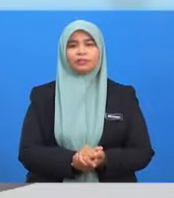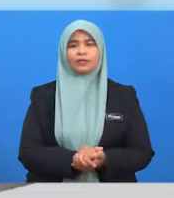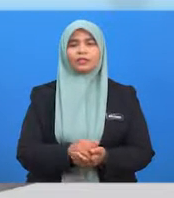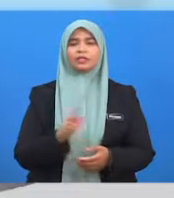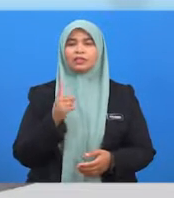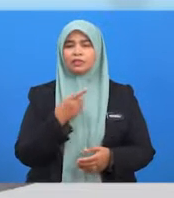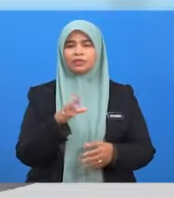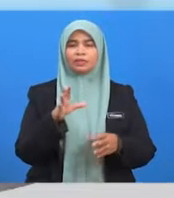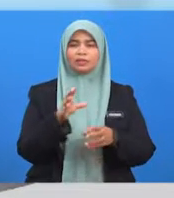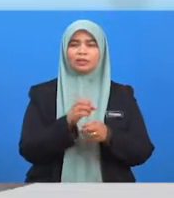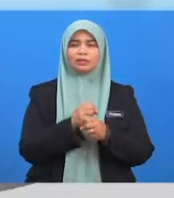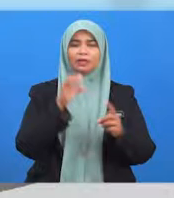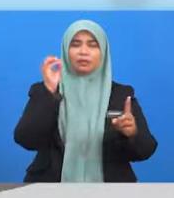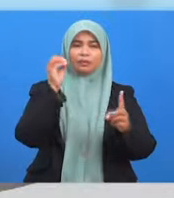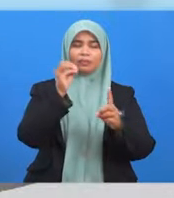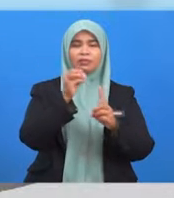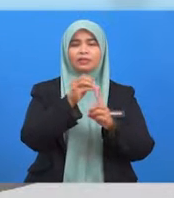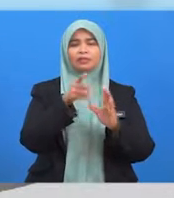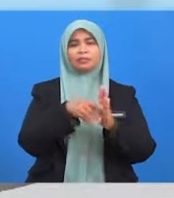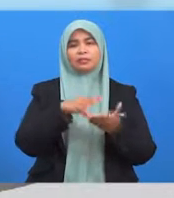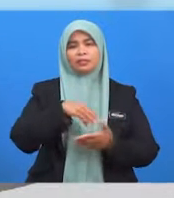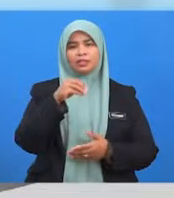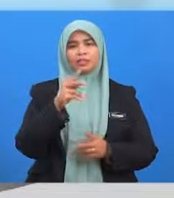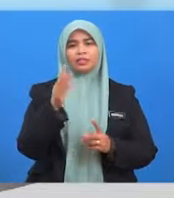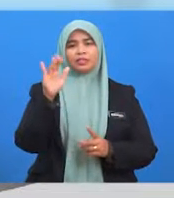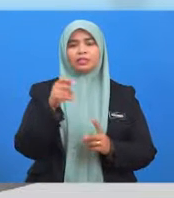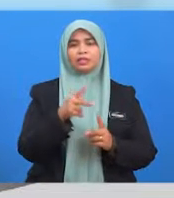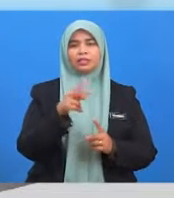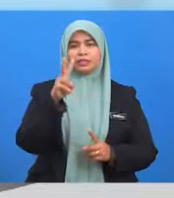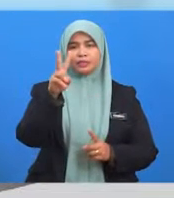mencapai objektif pembelajaran yang kedua.